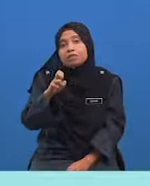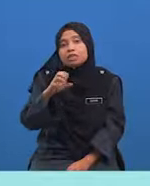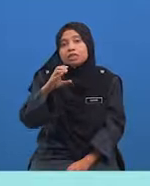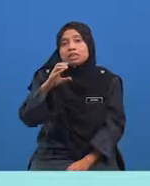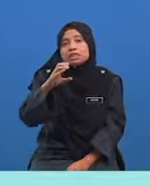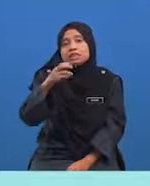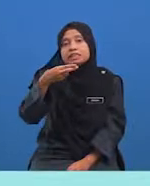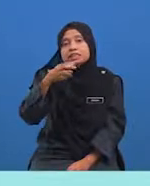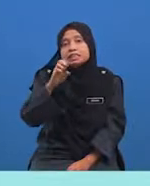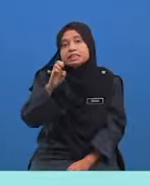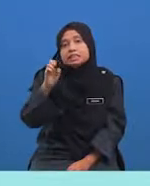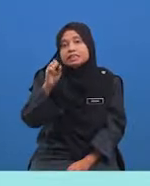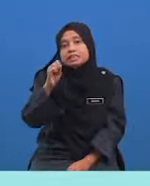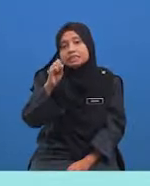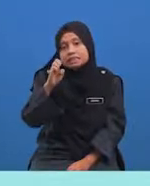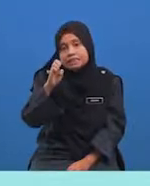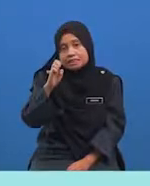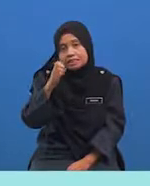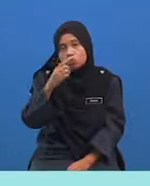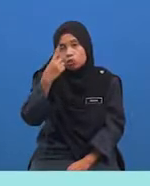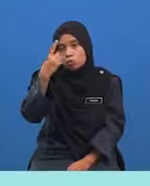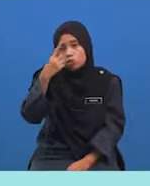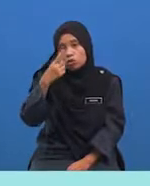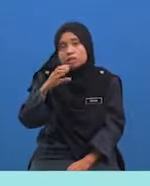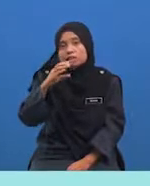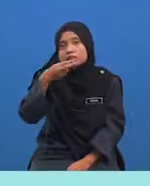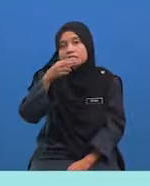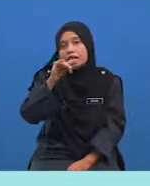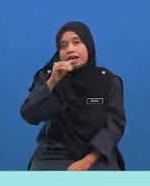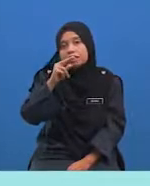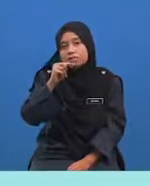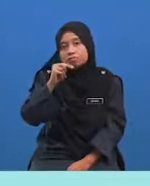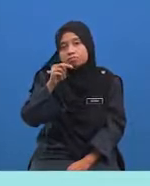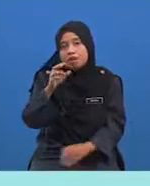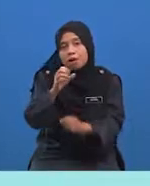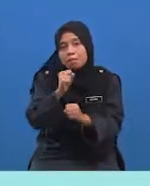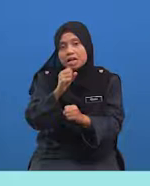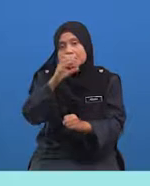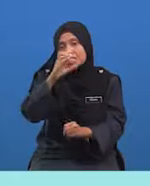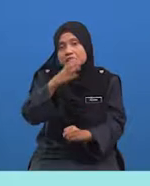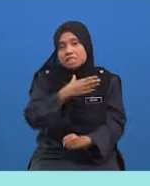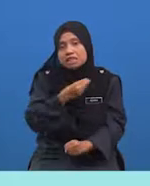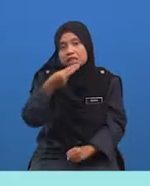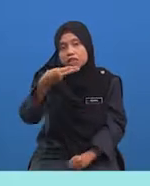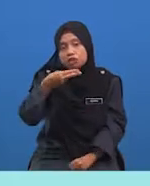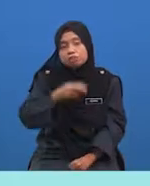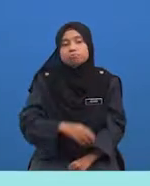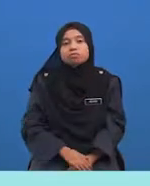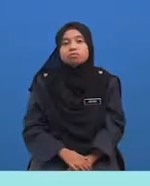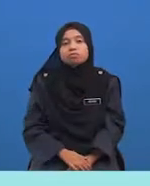kita guna iklim untuk iklim China. Sama juga kita ambil huruf C dan